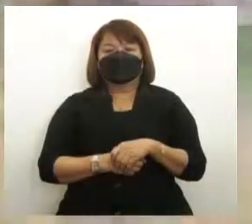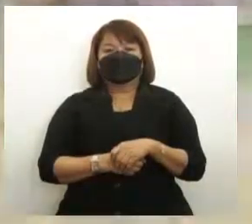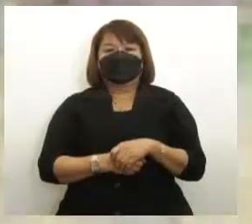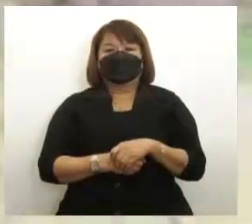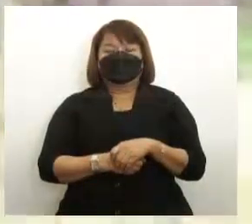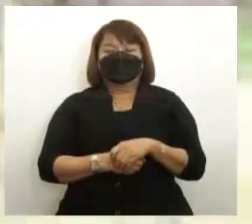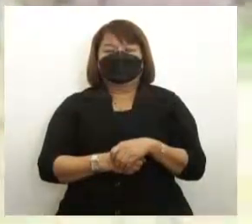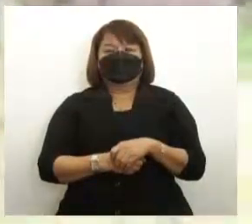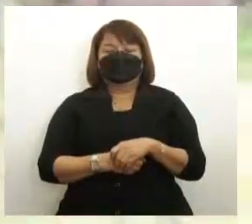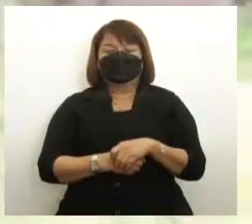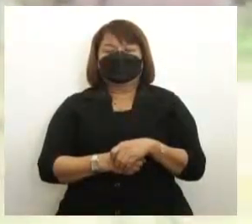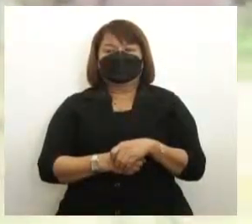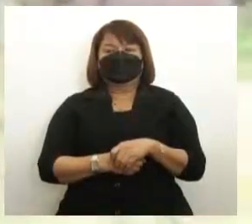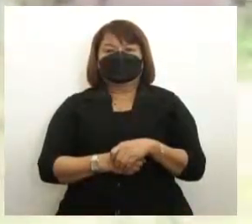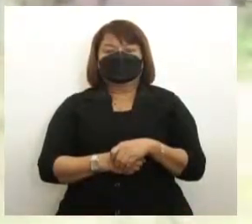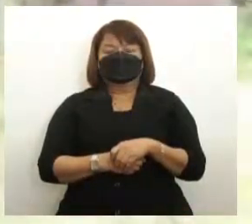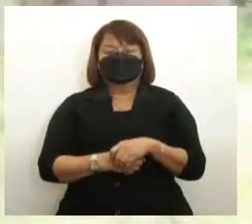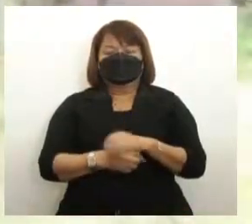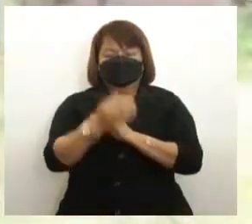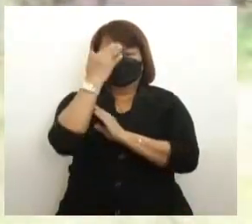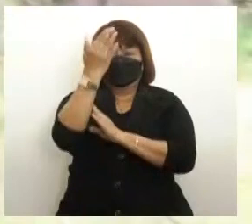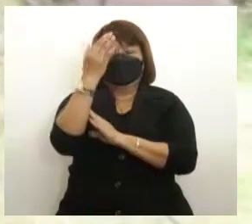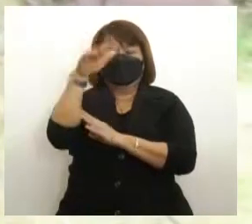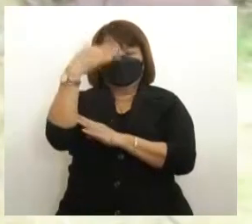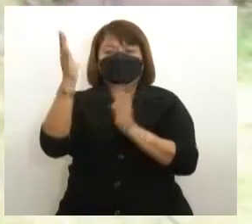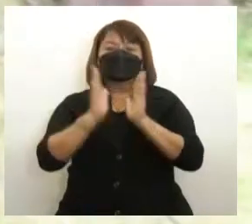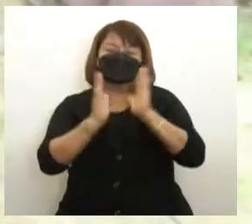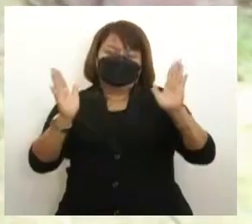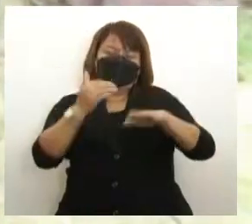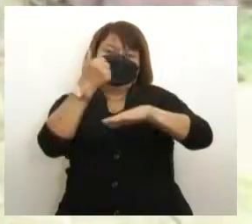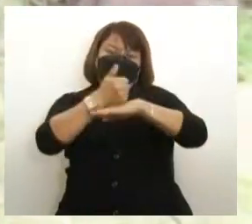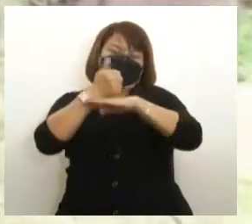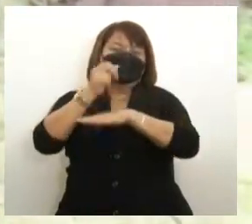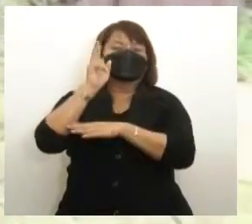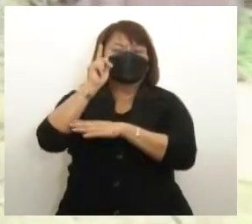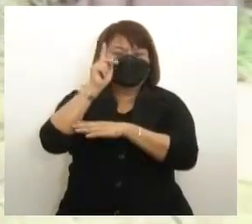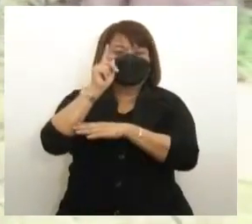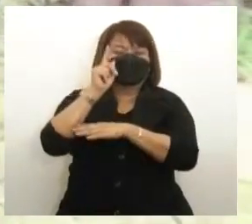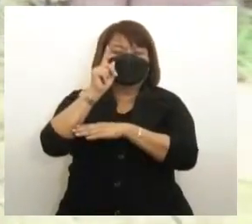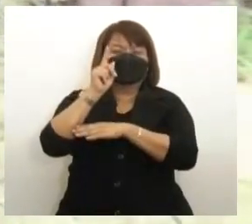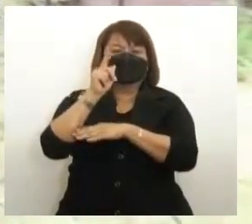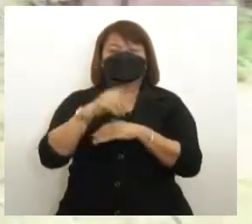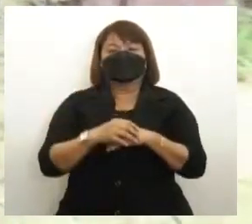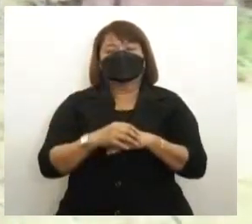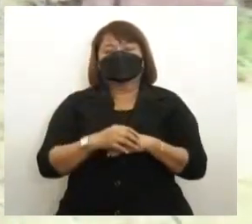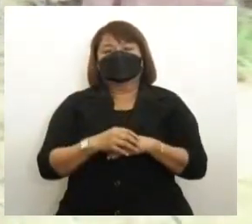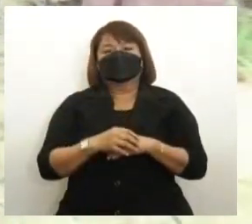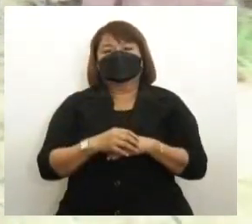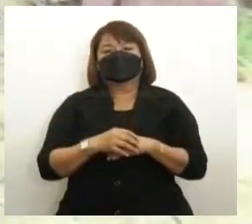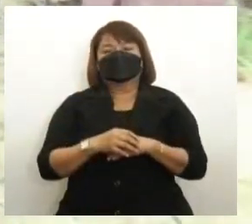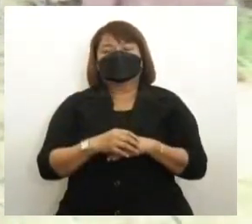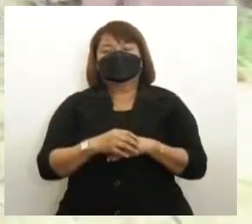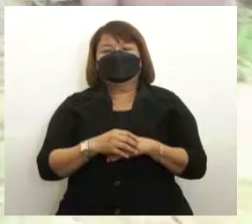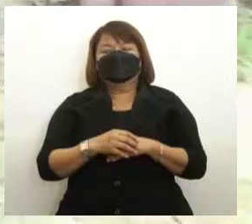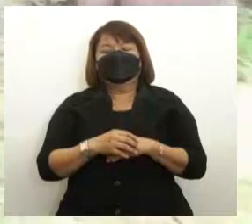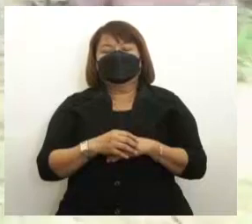ครับก็ต้องคนอื่นก็ขอคุณท่านผู้อำนวยการเขตนะครับที่การสามารถยงสาเลยหนองบัวลำพูท่านดร.ไพโรจน์พรมสอนน